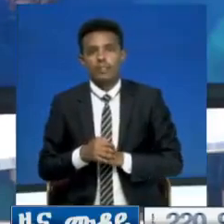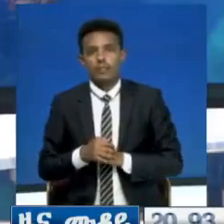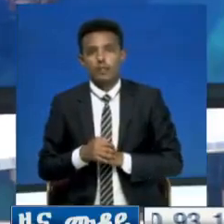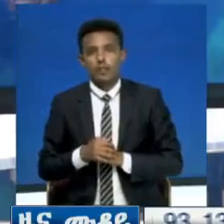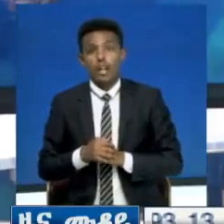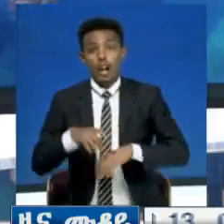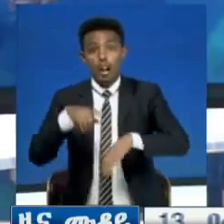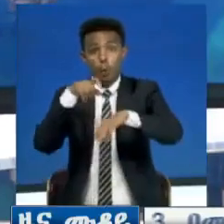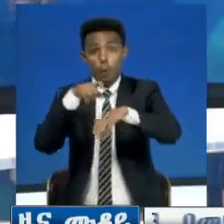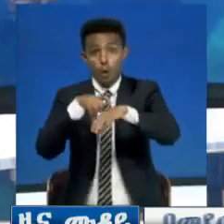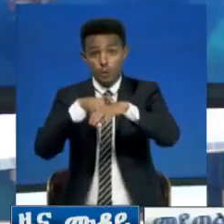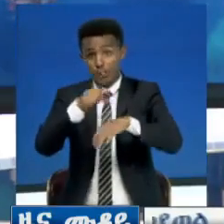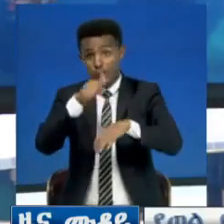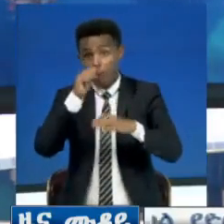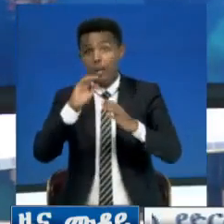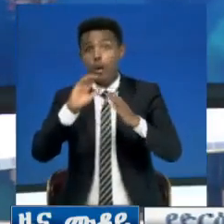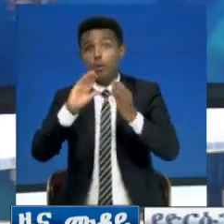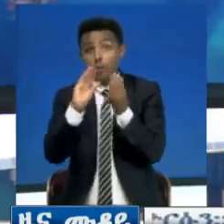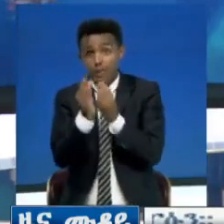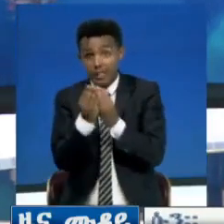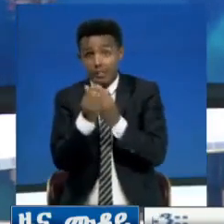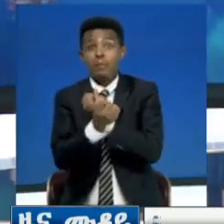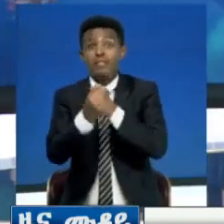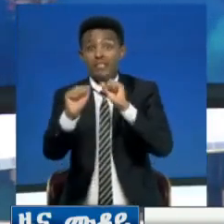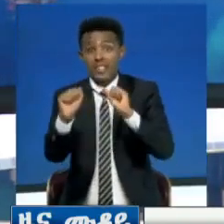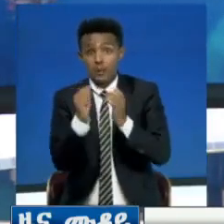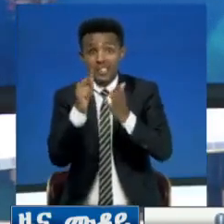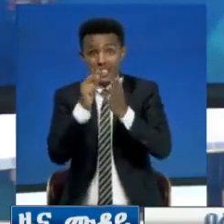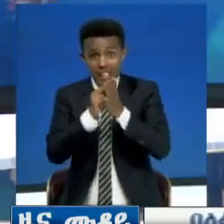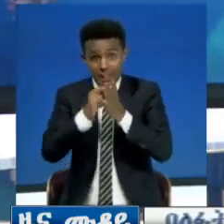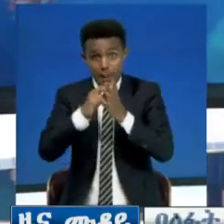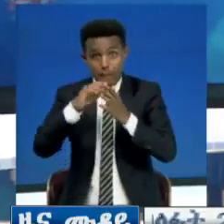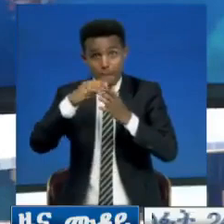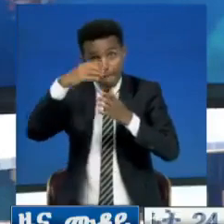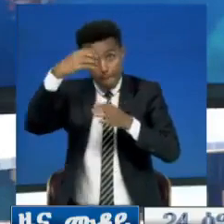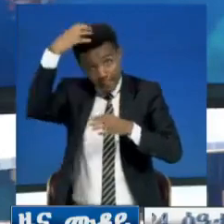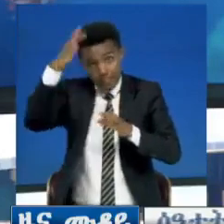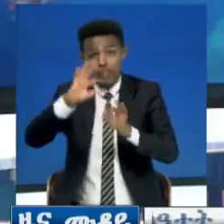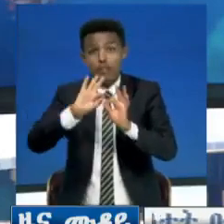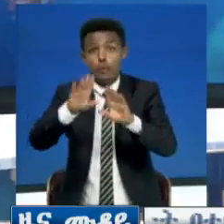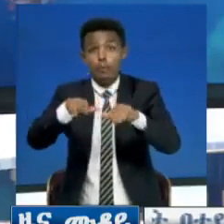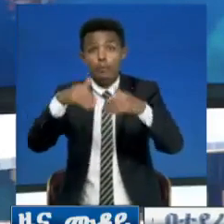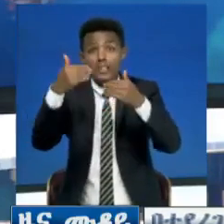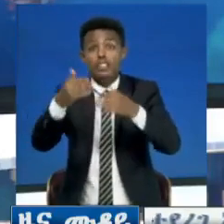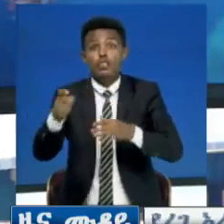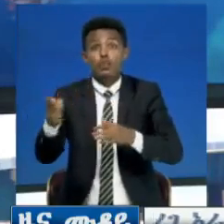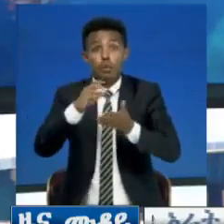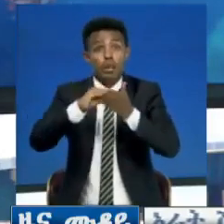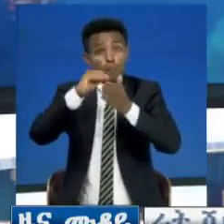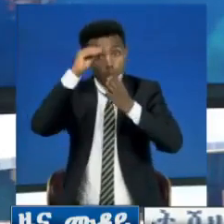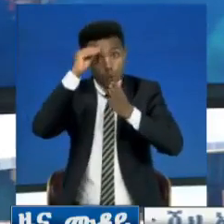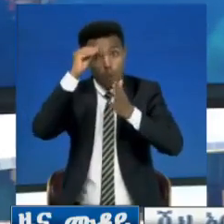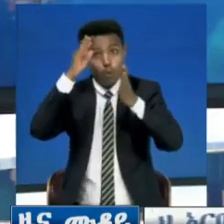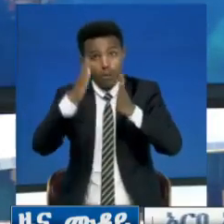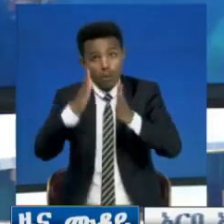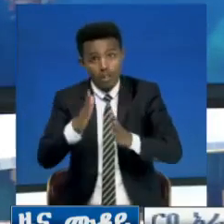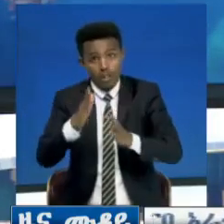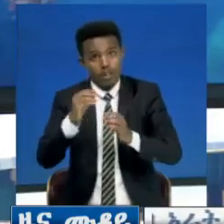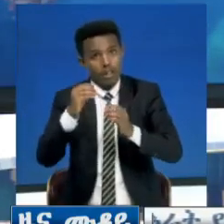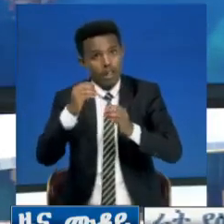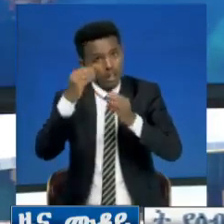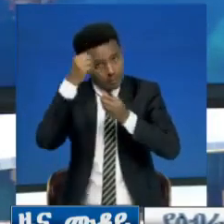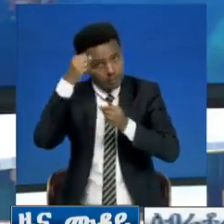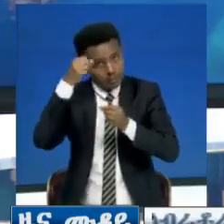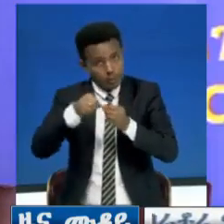ለወቅቱ የኢትዮጵያ ሁኔታ መፍትሄው የህገ መንግስት ትርጉም መስጠት እንደሆነ ምሁራን አስገነዘቡ። የኢፌዴሪ ህገ መንግስት